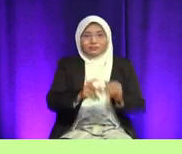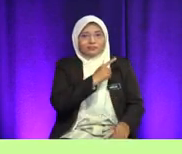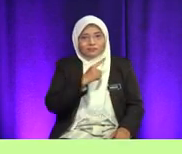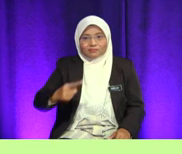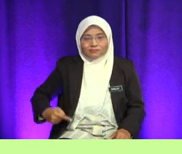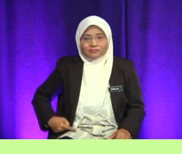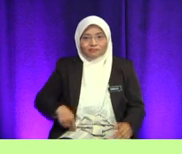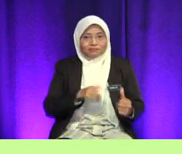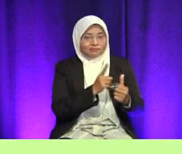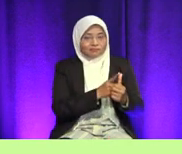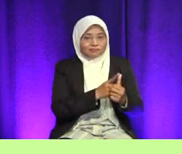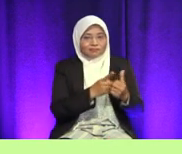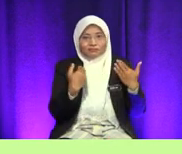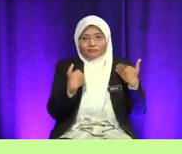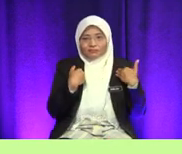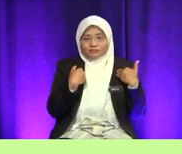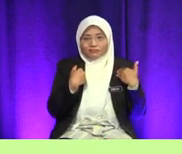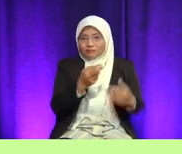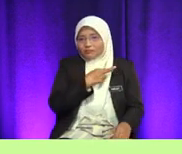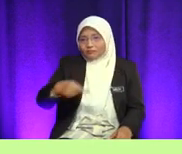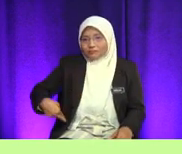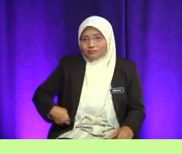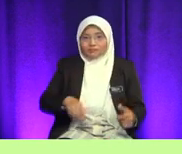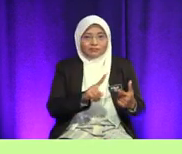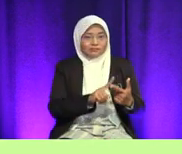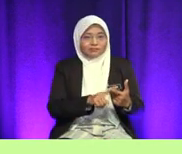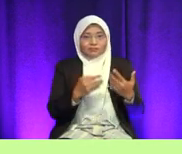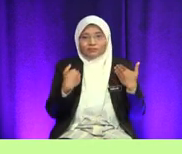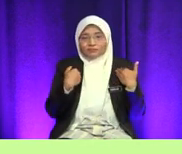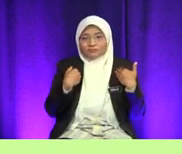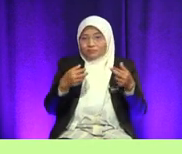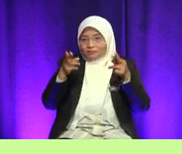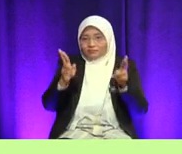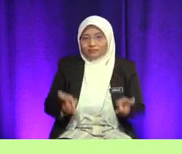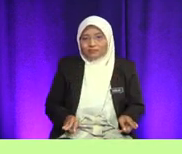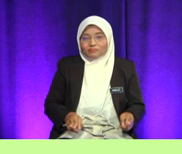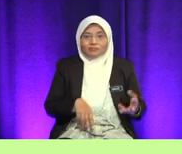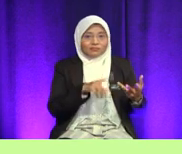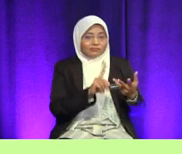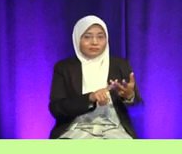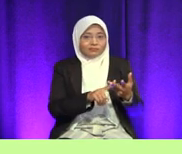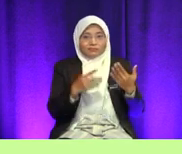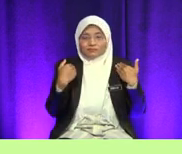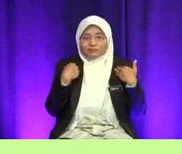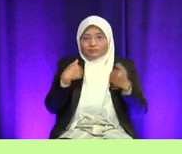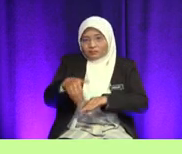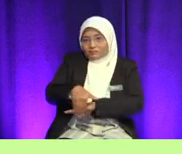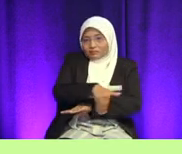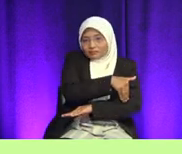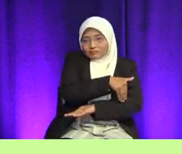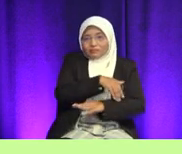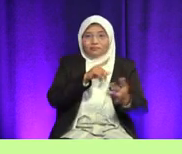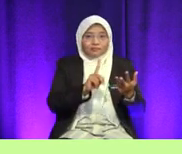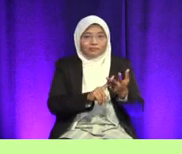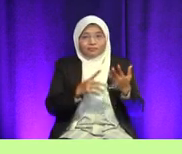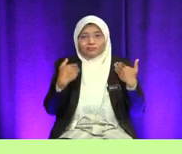Raja Dua mempunyai rakyat 3 mempunyai sempadan 4 mempunyai